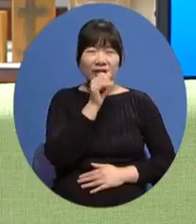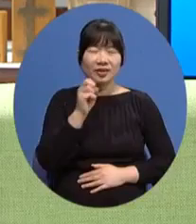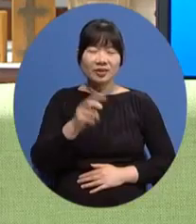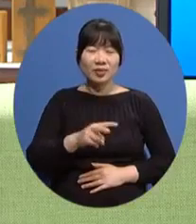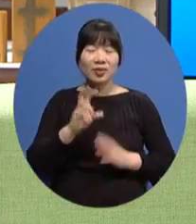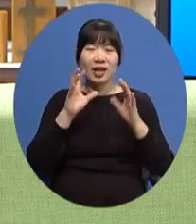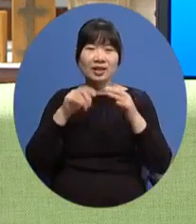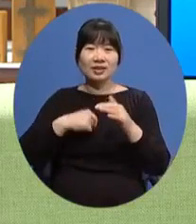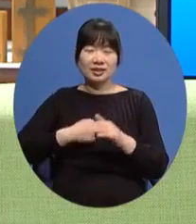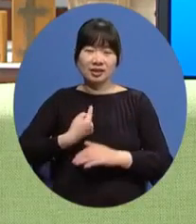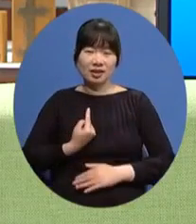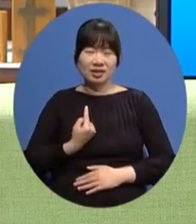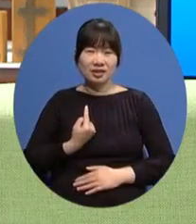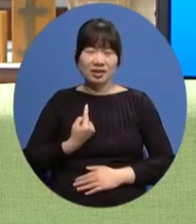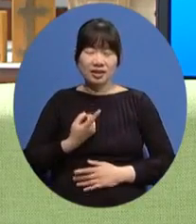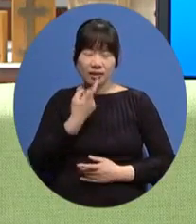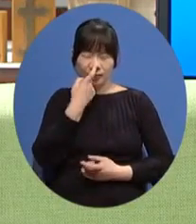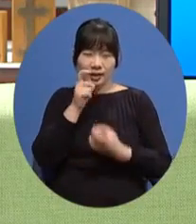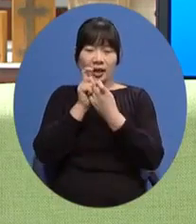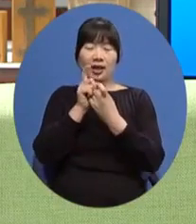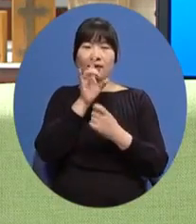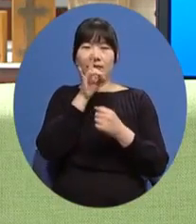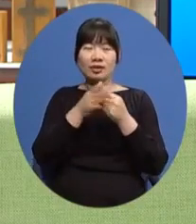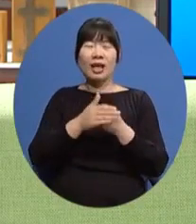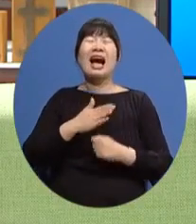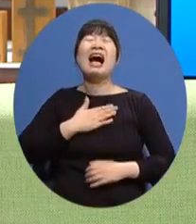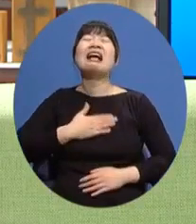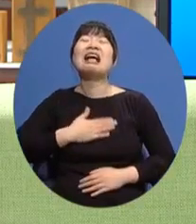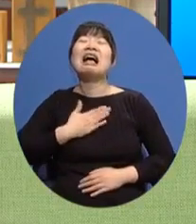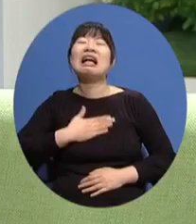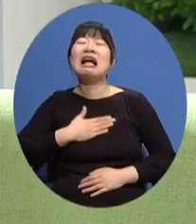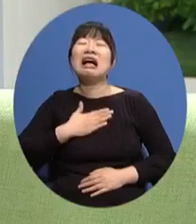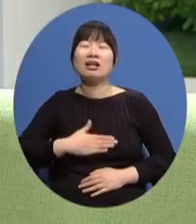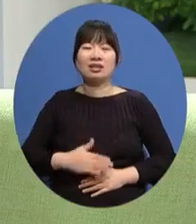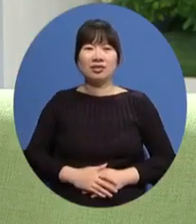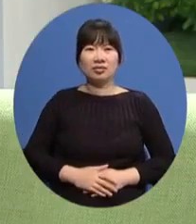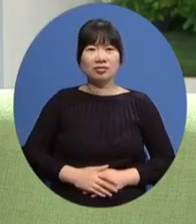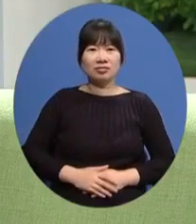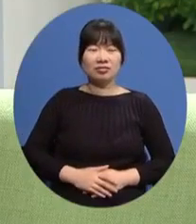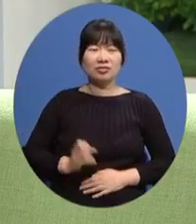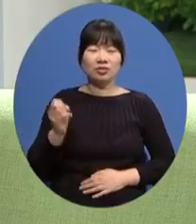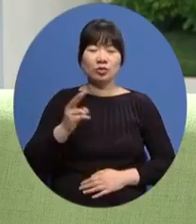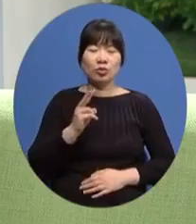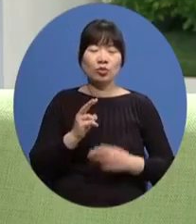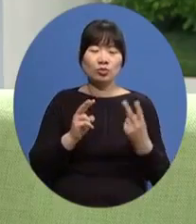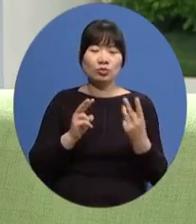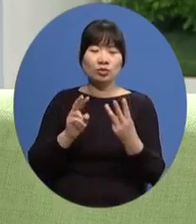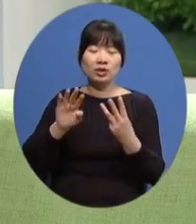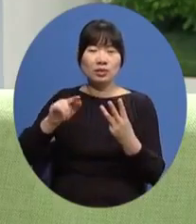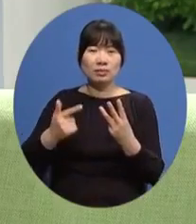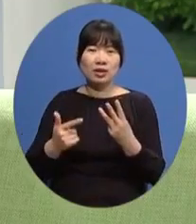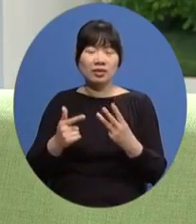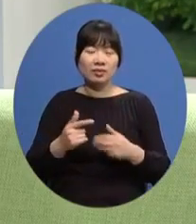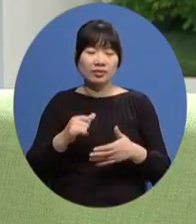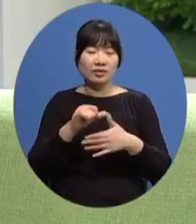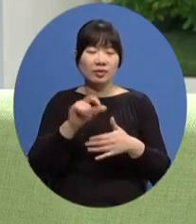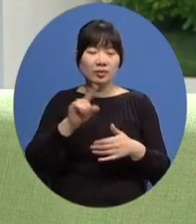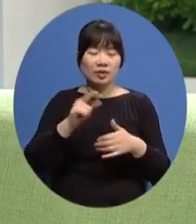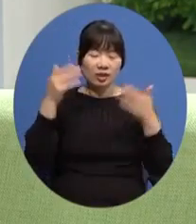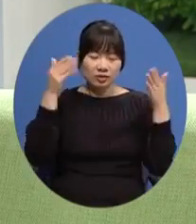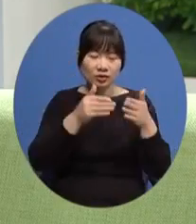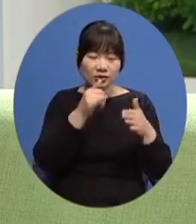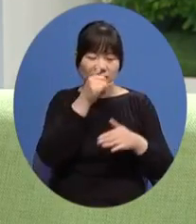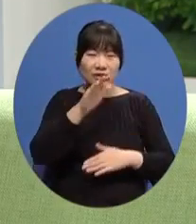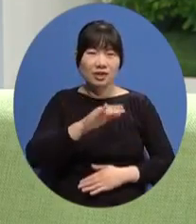아이는 거기서 자기게 들키면 안 되니까 뭐 알아 척하고 그리고 한 두세 차례 건우가 뭔가에